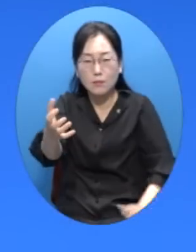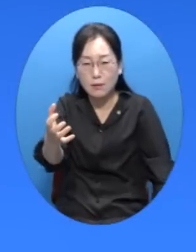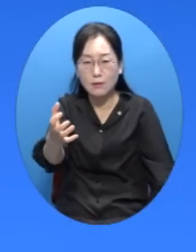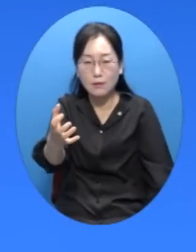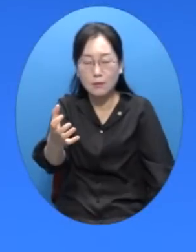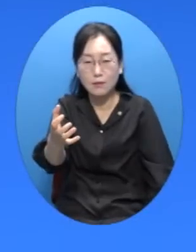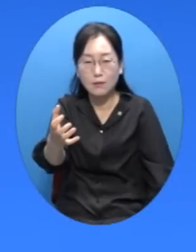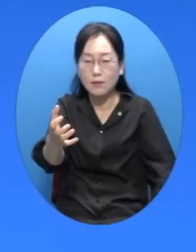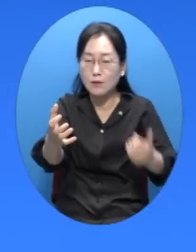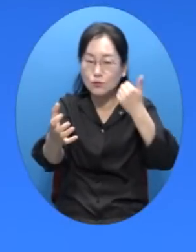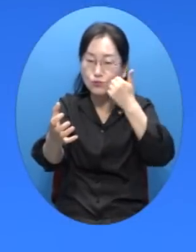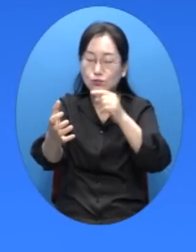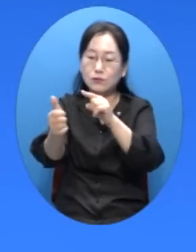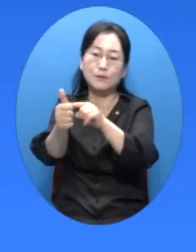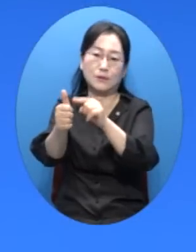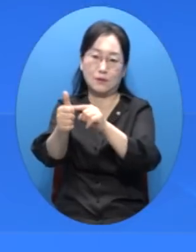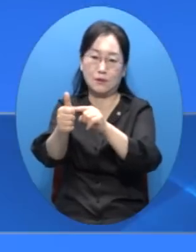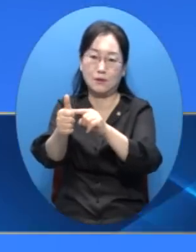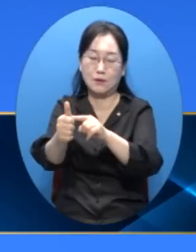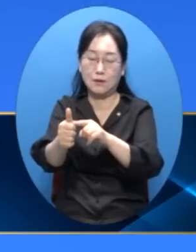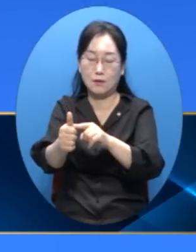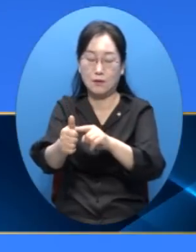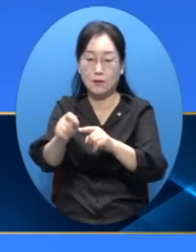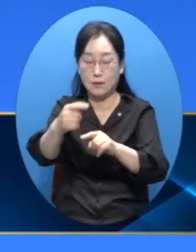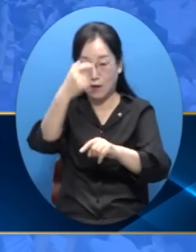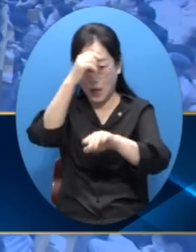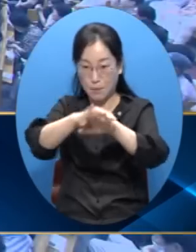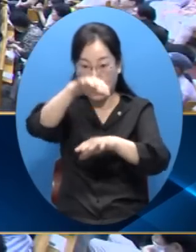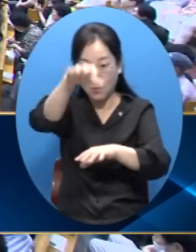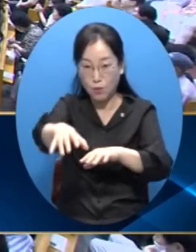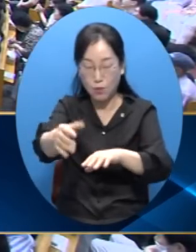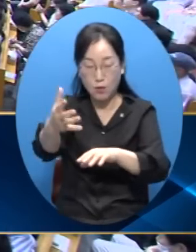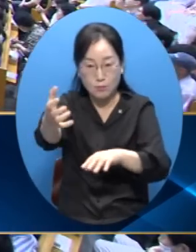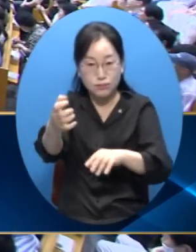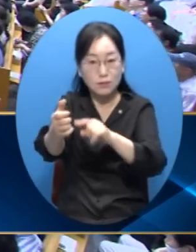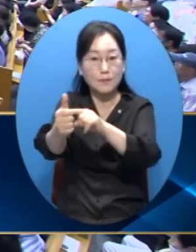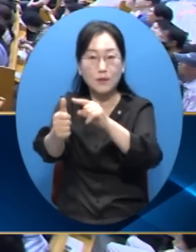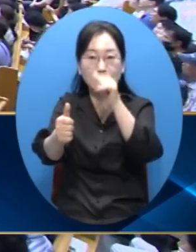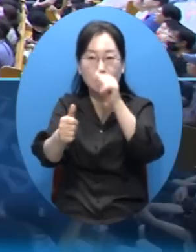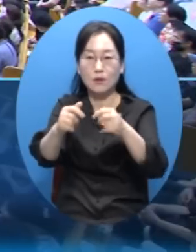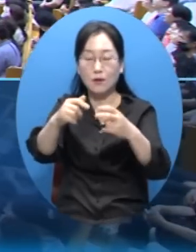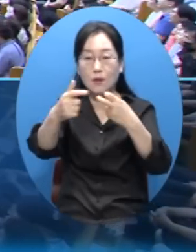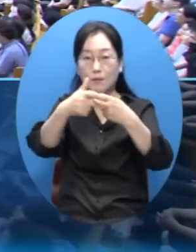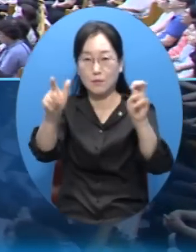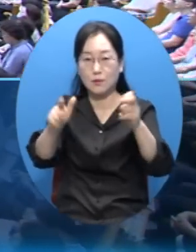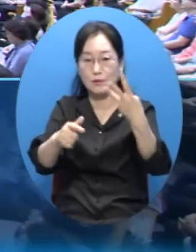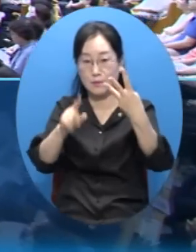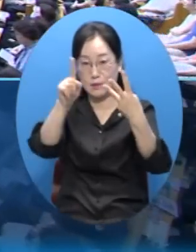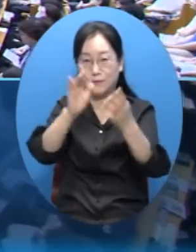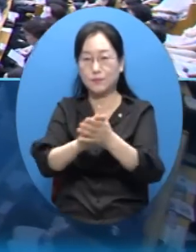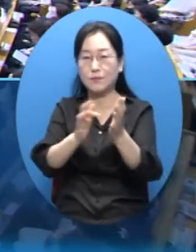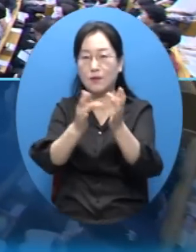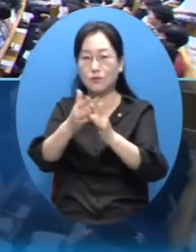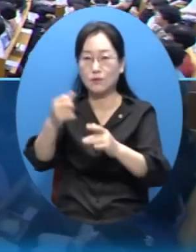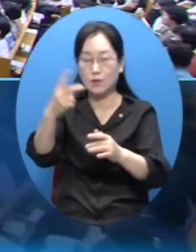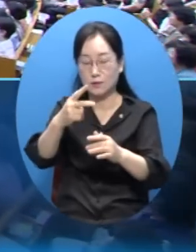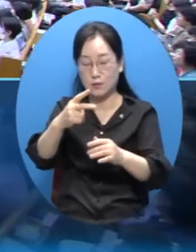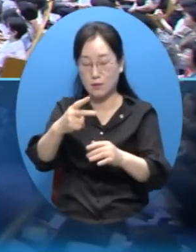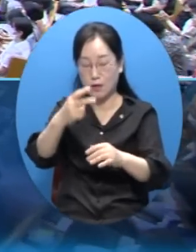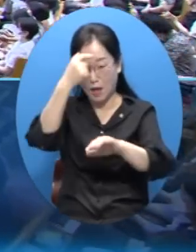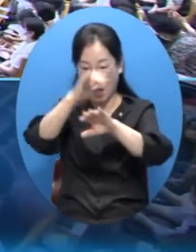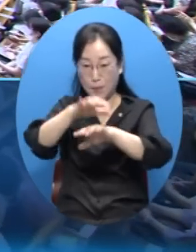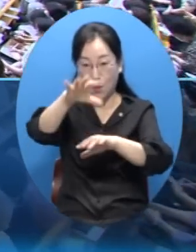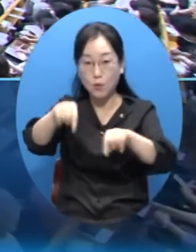이야기가 나옵니다. 회당 안에 한 손 마른 사람이 있었습니다. 마가복음 3장 1절은 설명합니다. 예수께서 다시 회당에